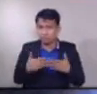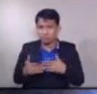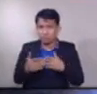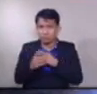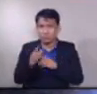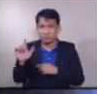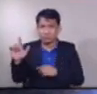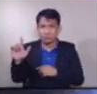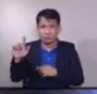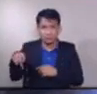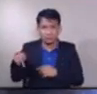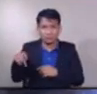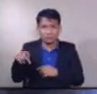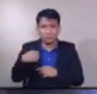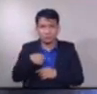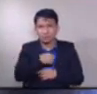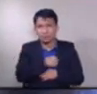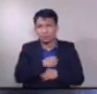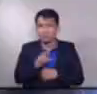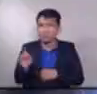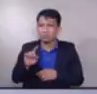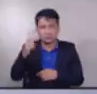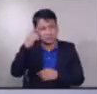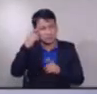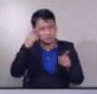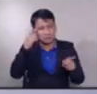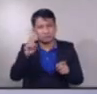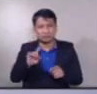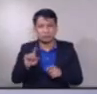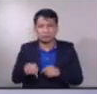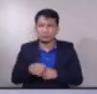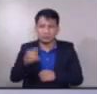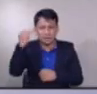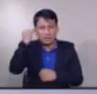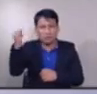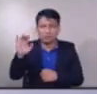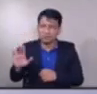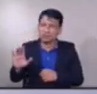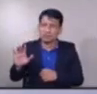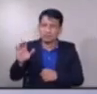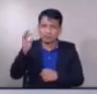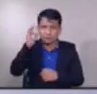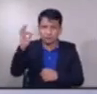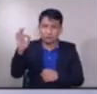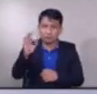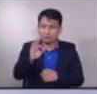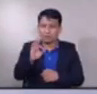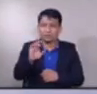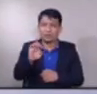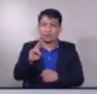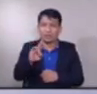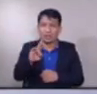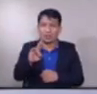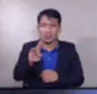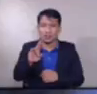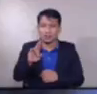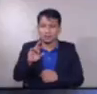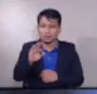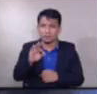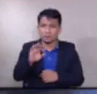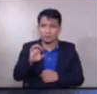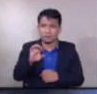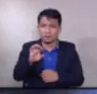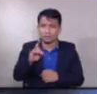na Senado? That's the question is. So ano sa iyo ang pinaka-ideal na form of federalism? Yung federal ng mahal na